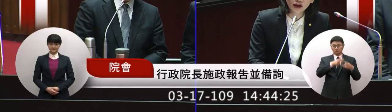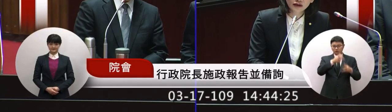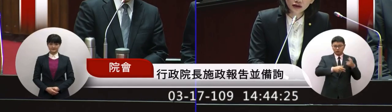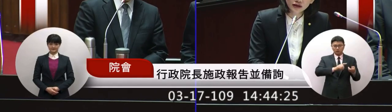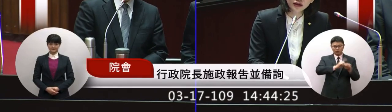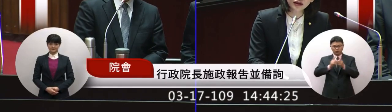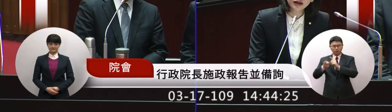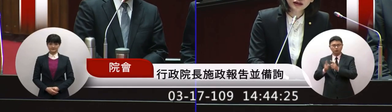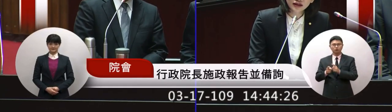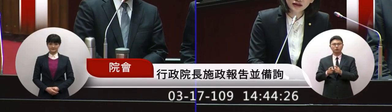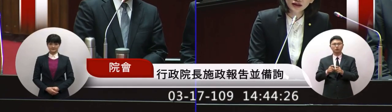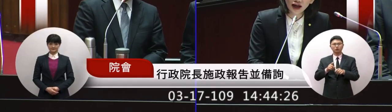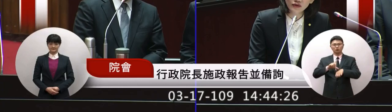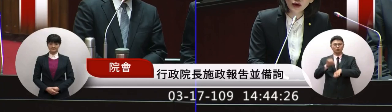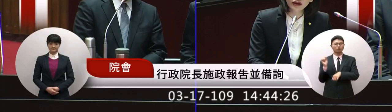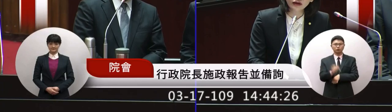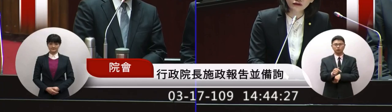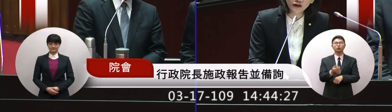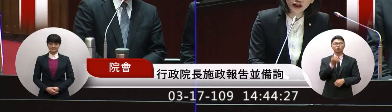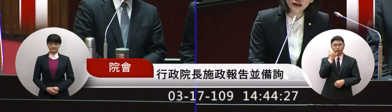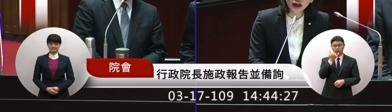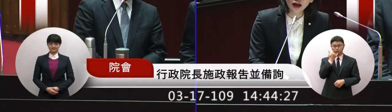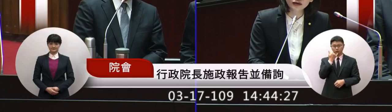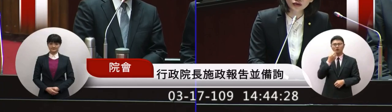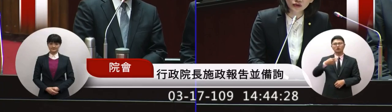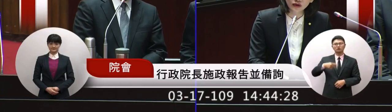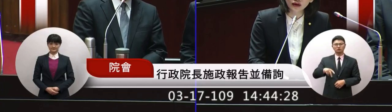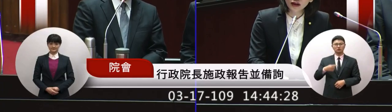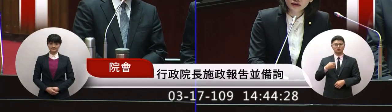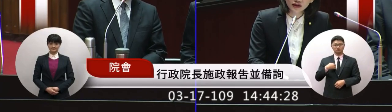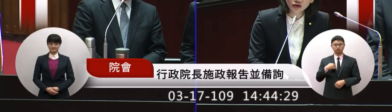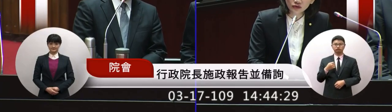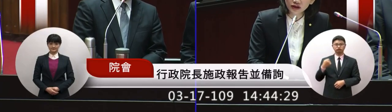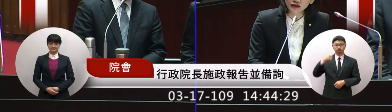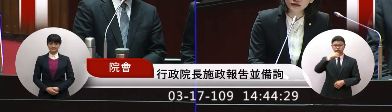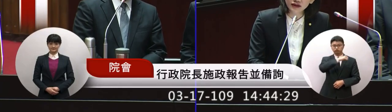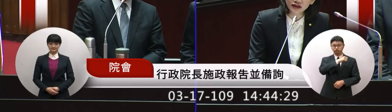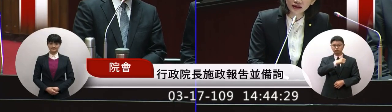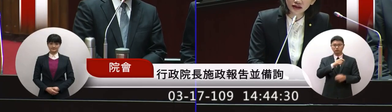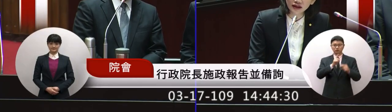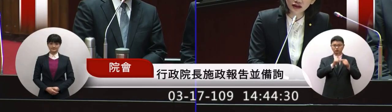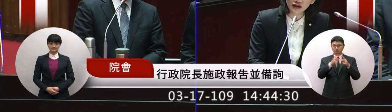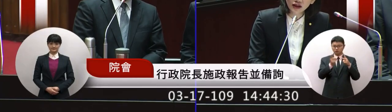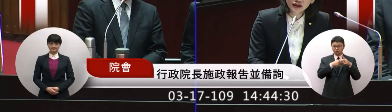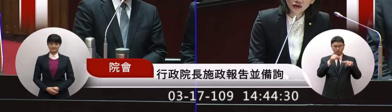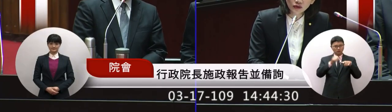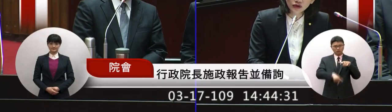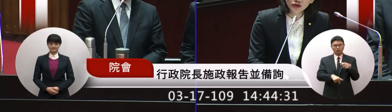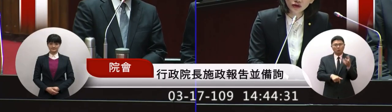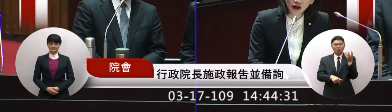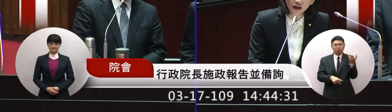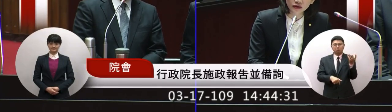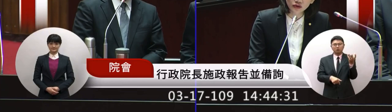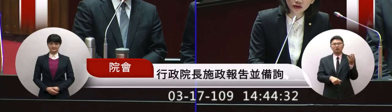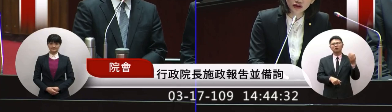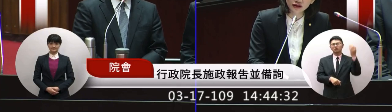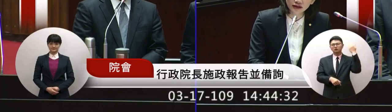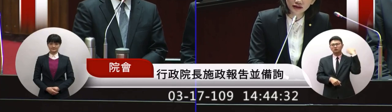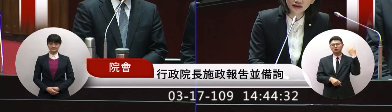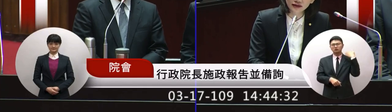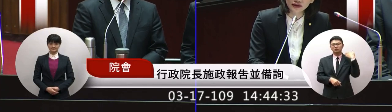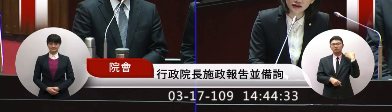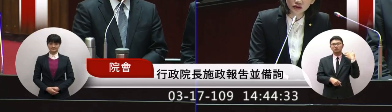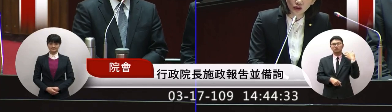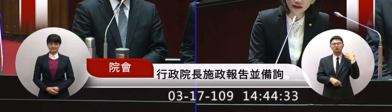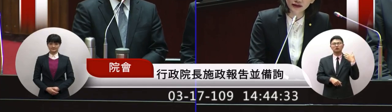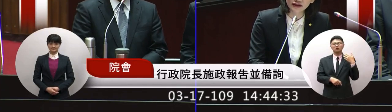快哦。可是其实台湾有非常多的中小企业哦，在过去很多次